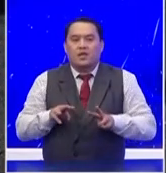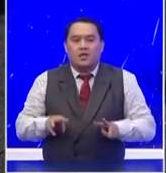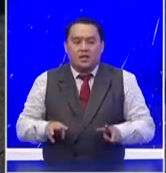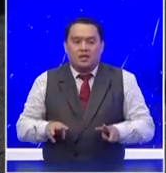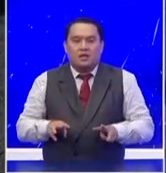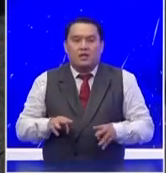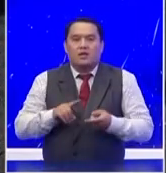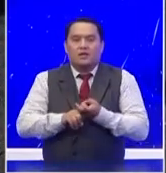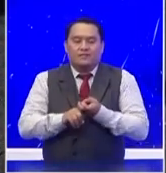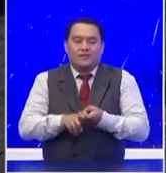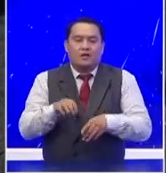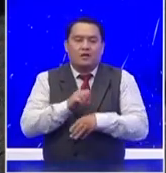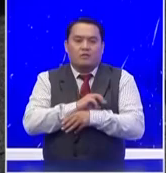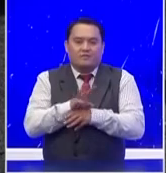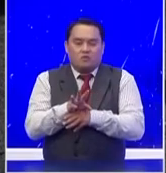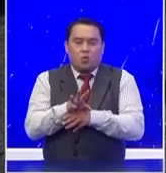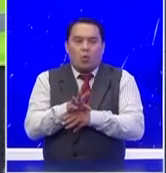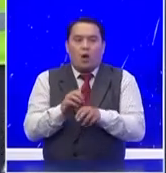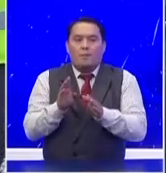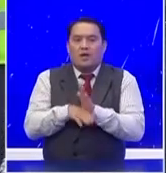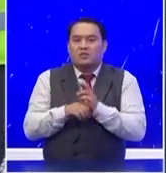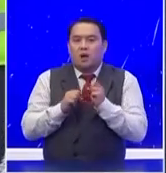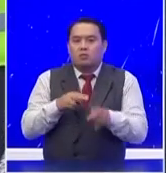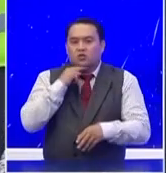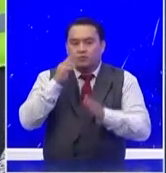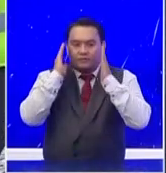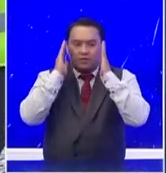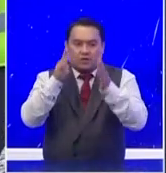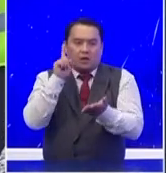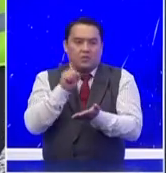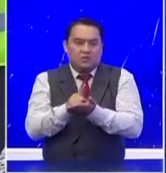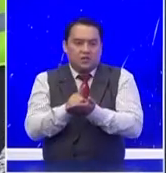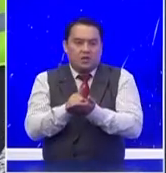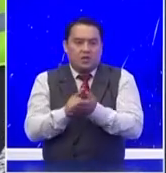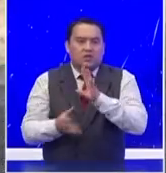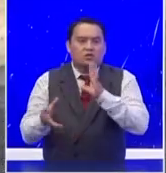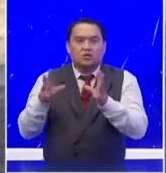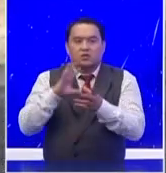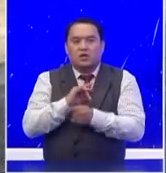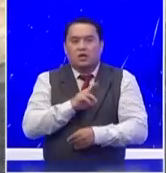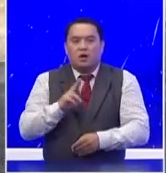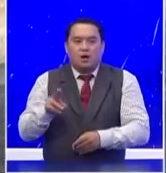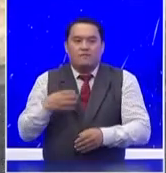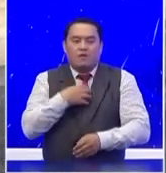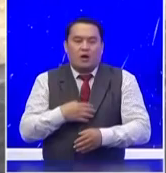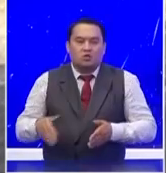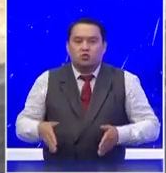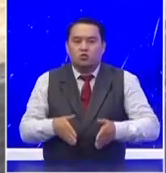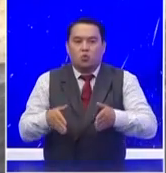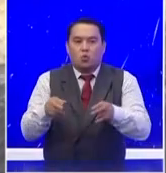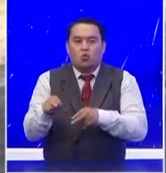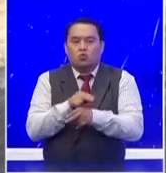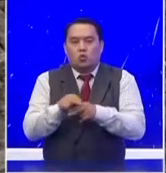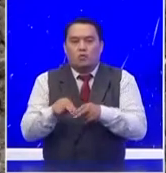елдегі эпидемиологиялық жағдайды ескере отырып, қауіпсіздік шарасына да көңіл бөлуді міндеттеді. Жалпы елімізде республикалық маңызы бар жолдардың